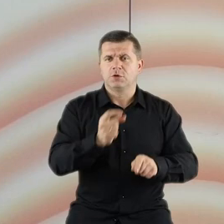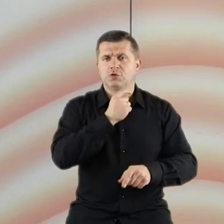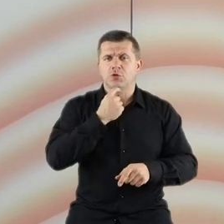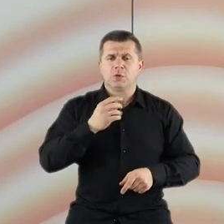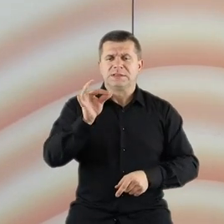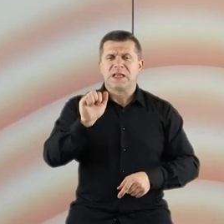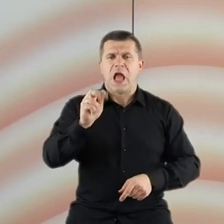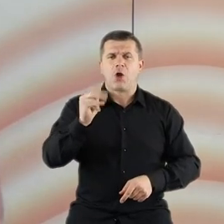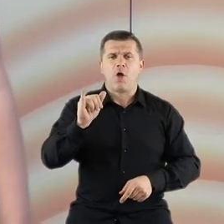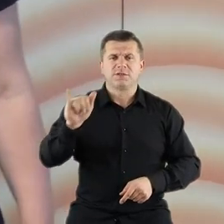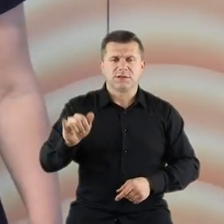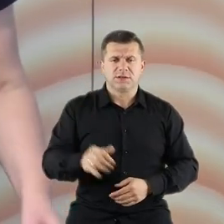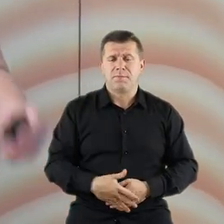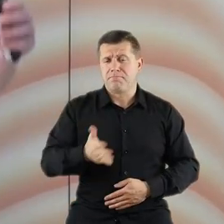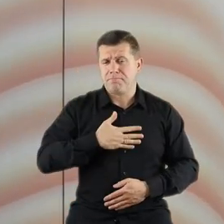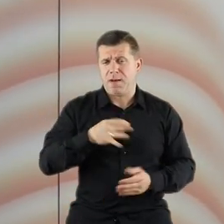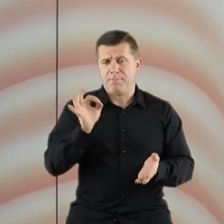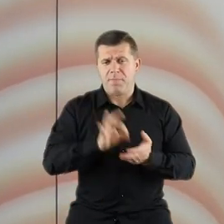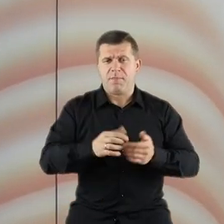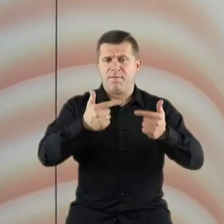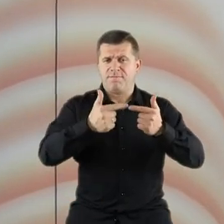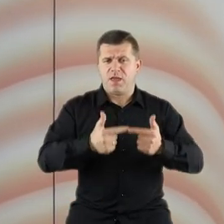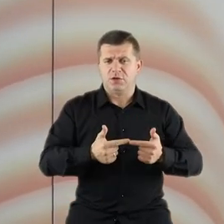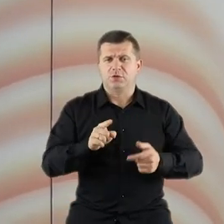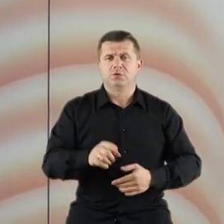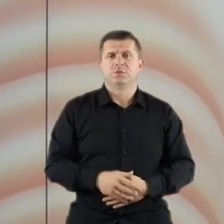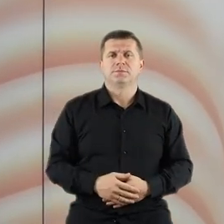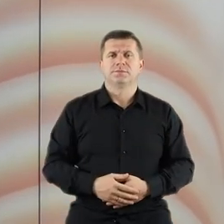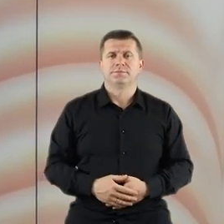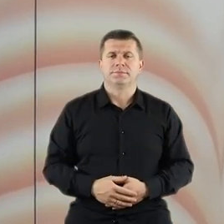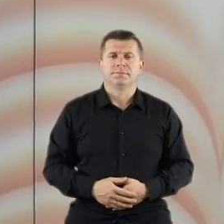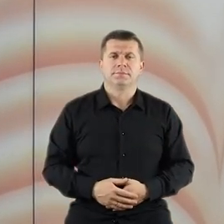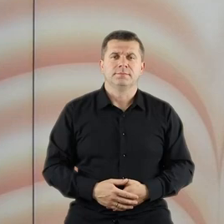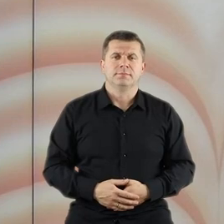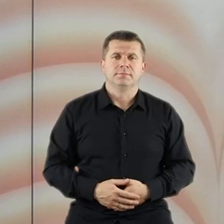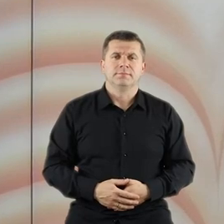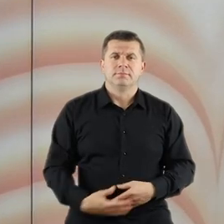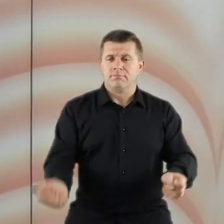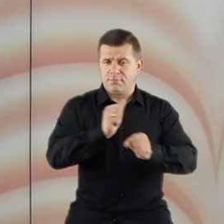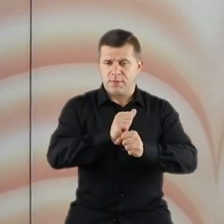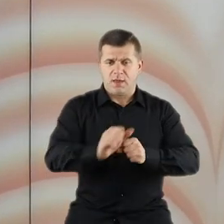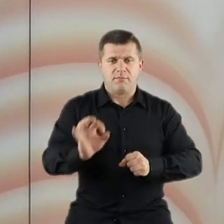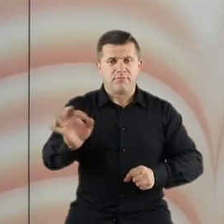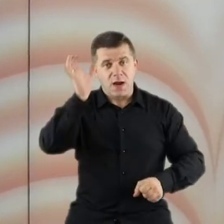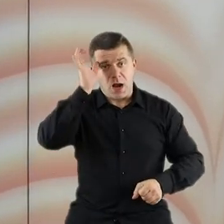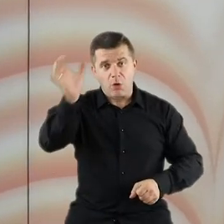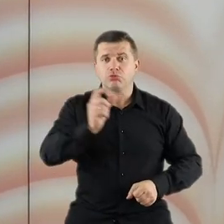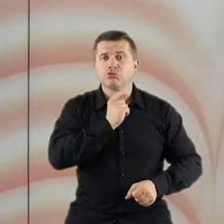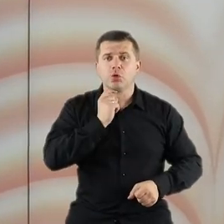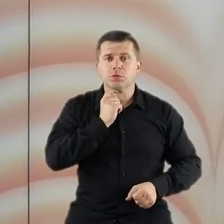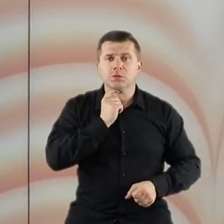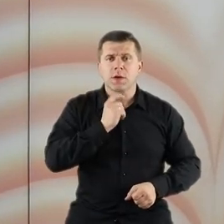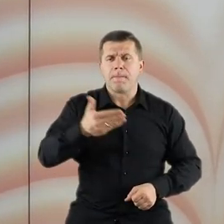Year 36 krakowskiemu mamy pewien wierszyk który jest autorstwa